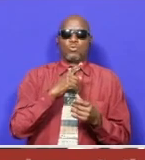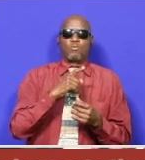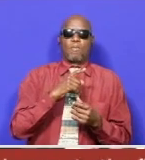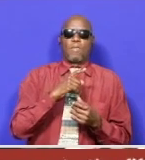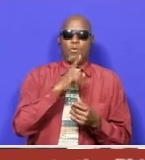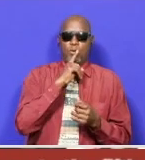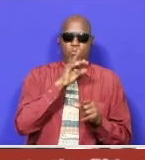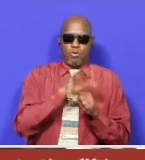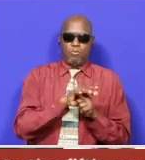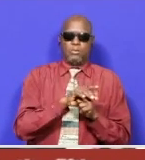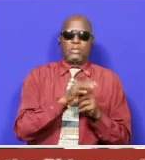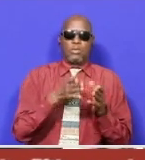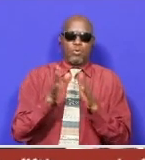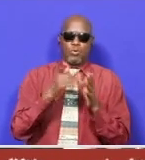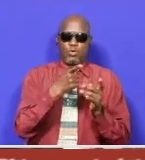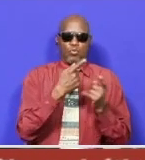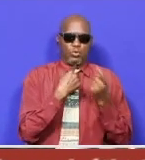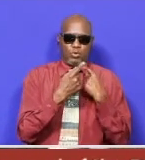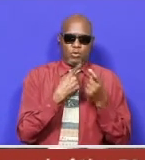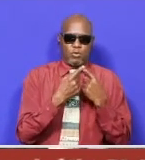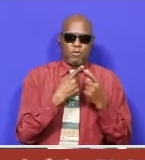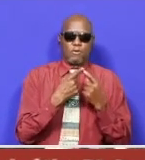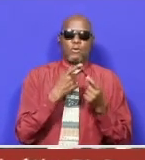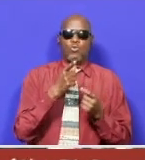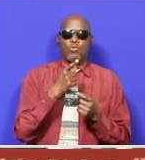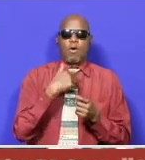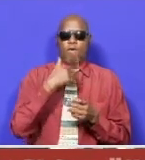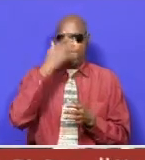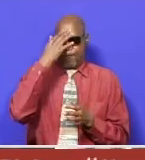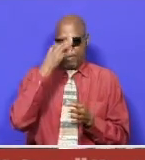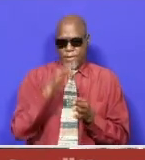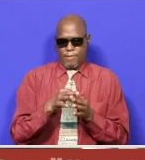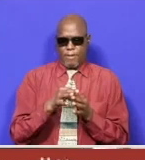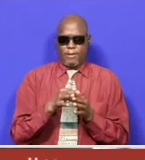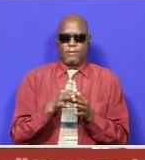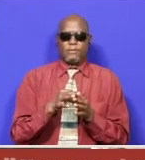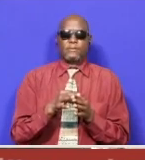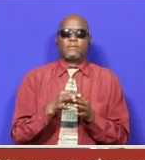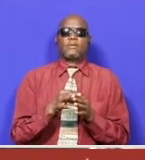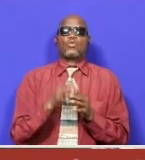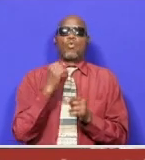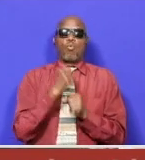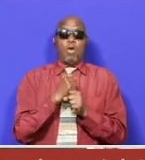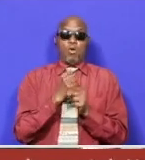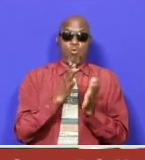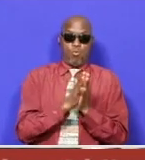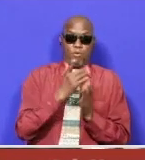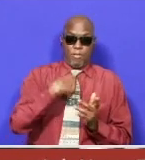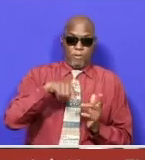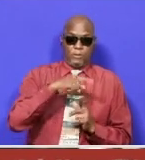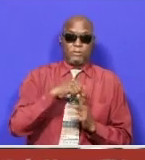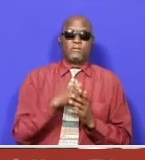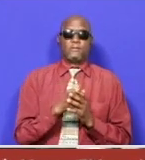ambavyo unaongea na vile ambavyo uko na imani pamoja ukifanya kazi na sisi